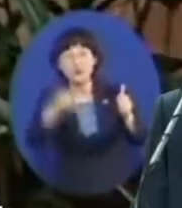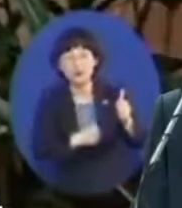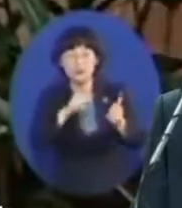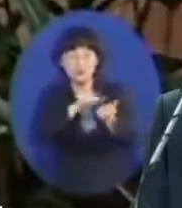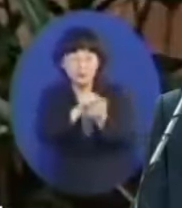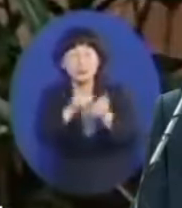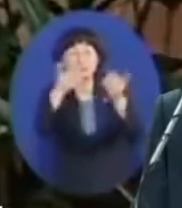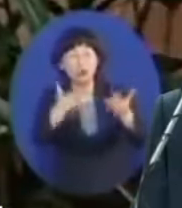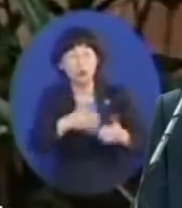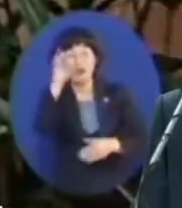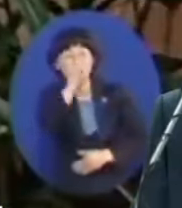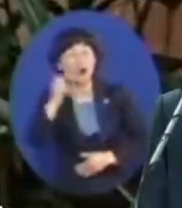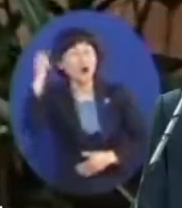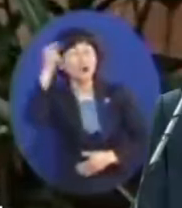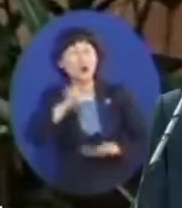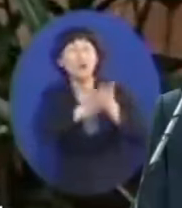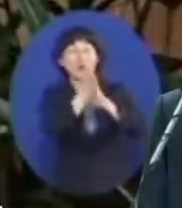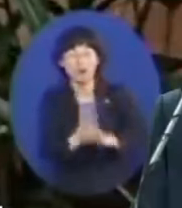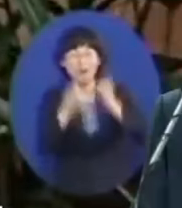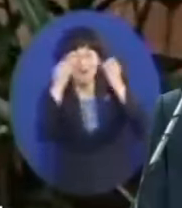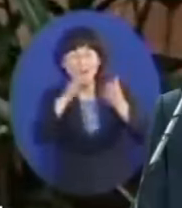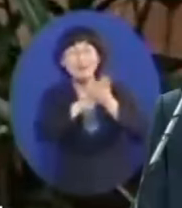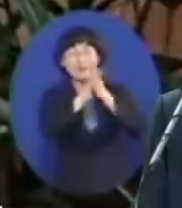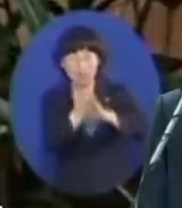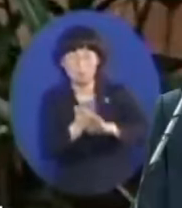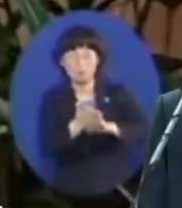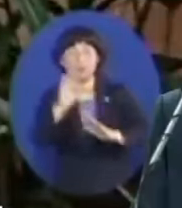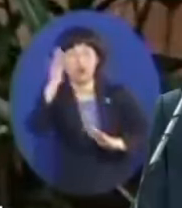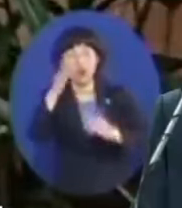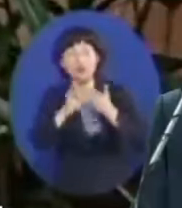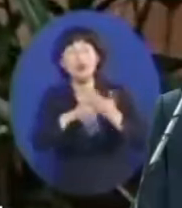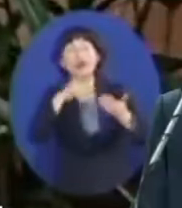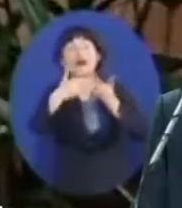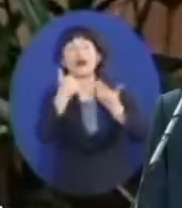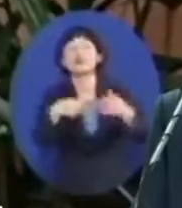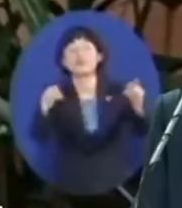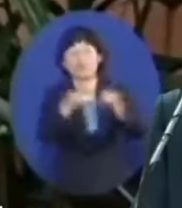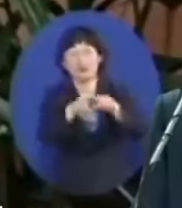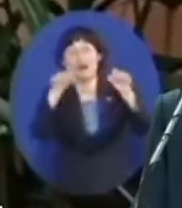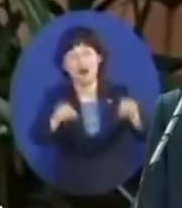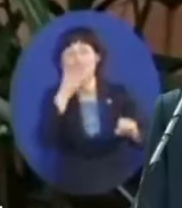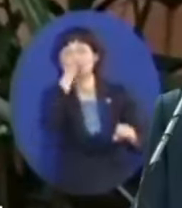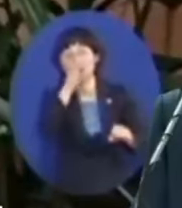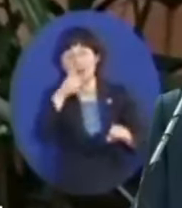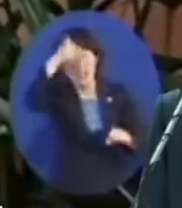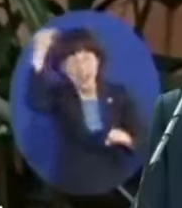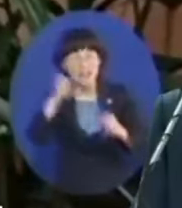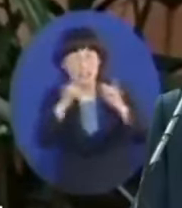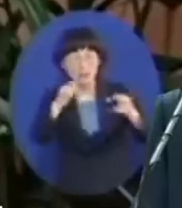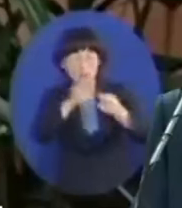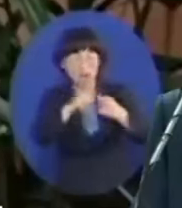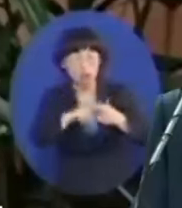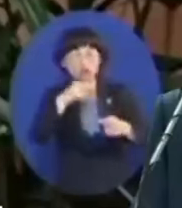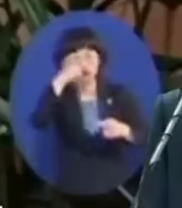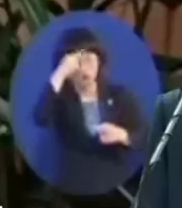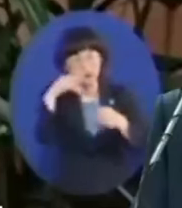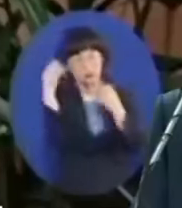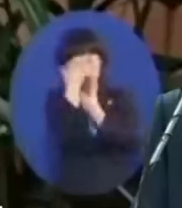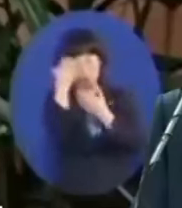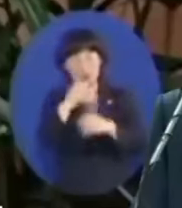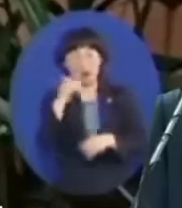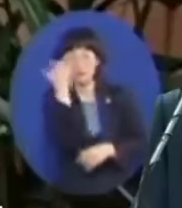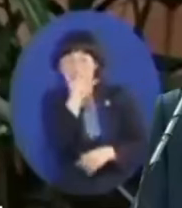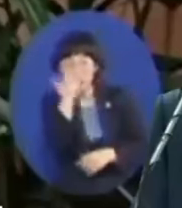성령으로 변화되어서 새사람을 입어야 하나님과 함께 살 수가 있는 것입니다. 옛사람 그대로 술 취하고 방탕하고